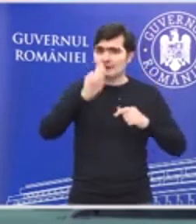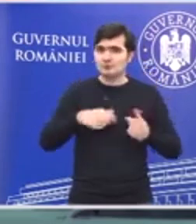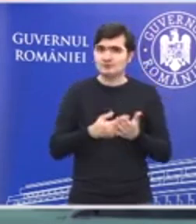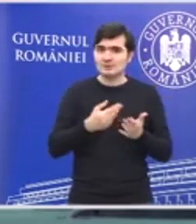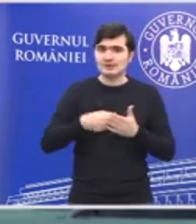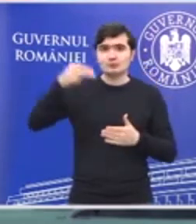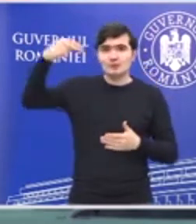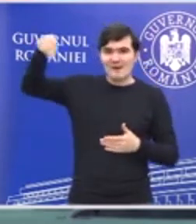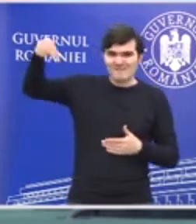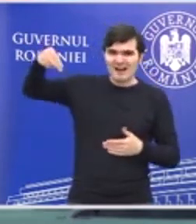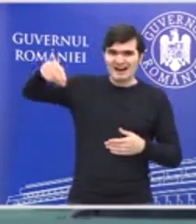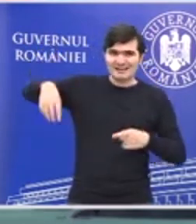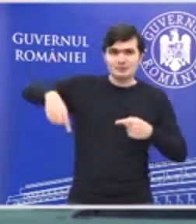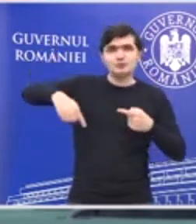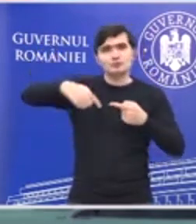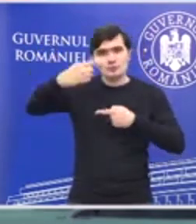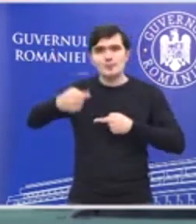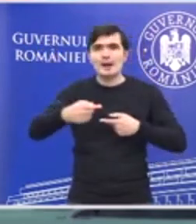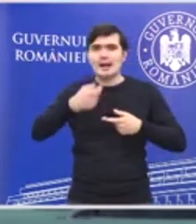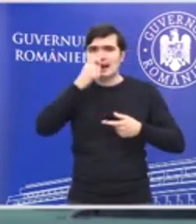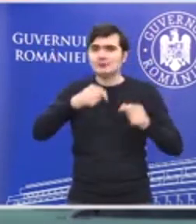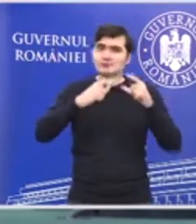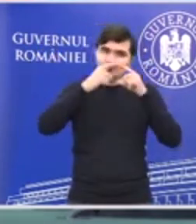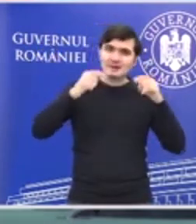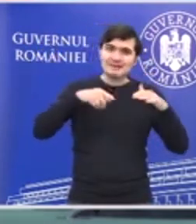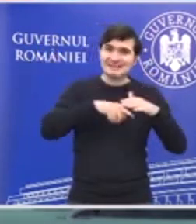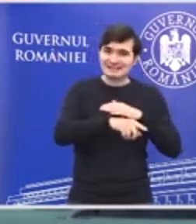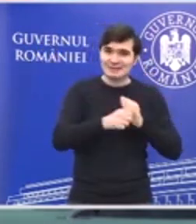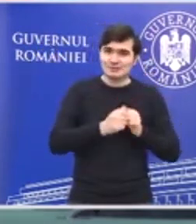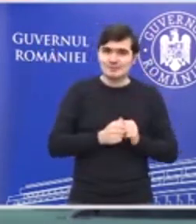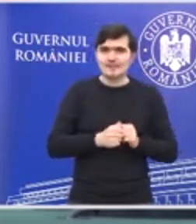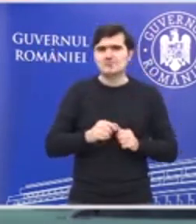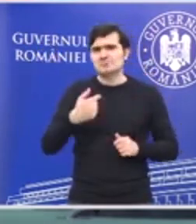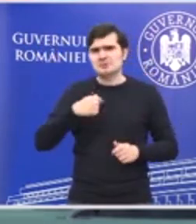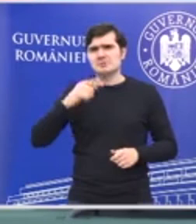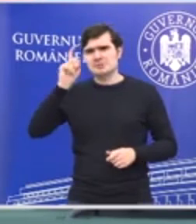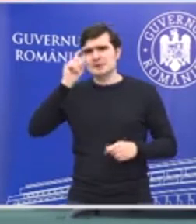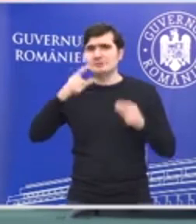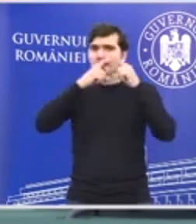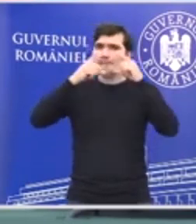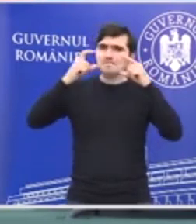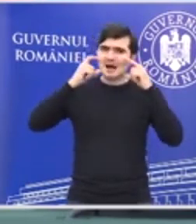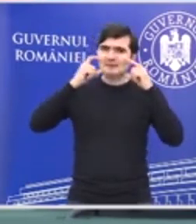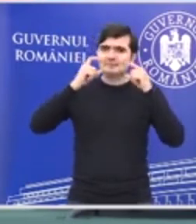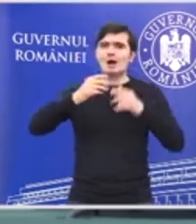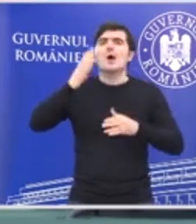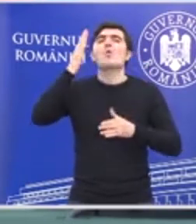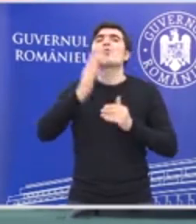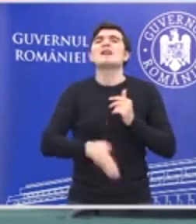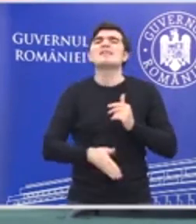pentru afară și apoi în interior. Și dacă eu cred că la masca de protecție se va renunța ultima oară.